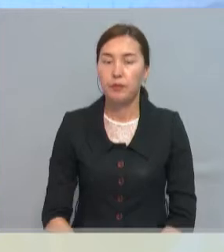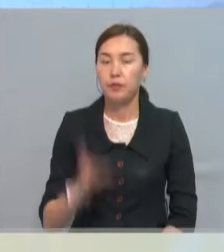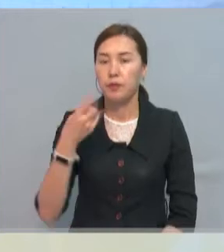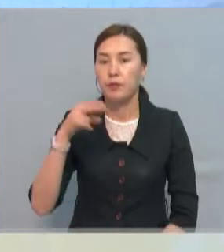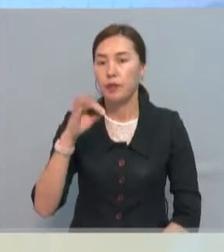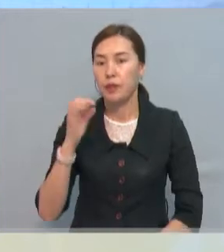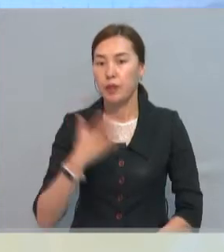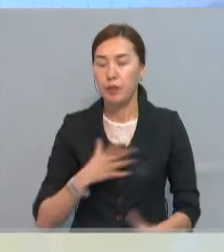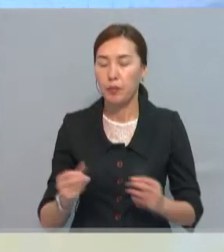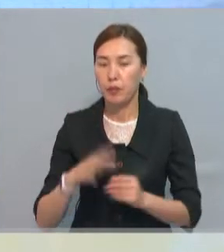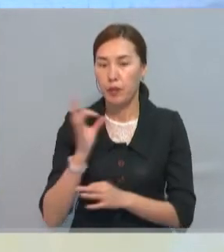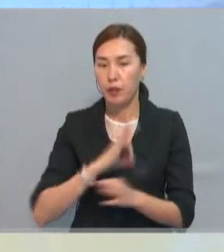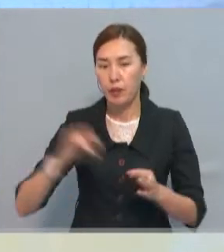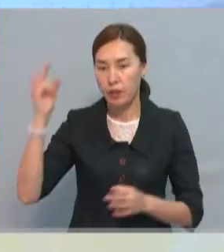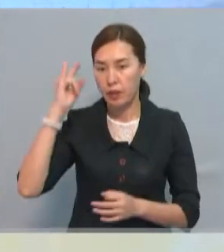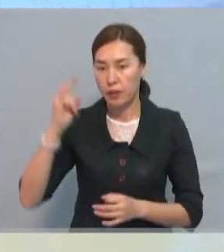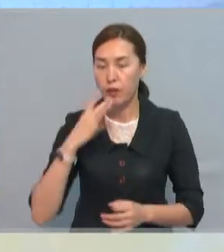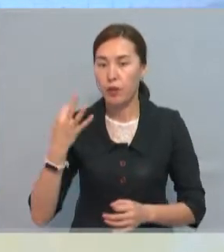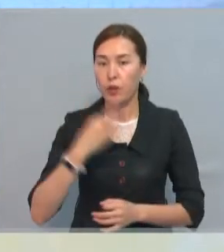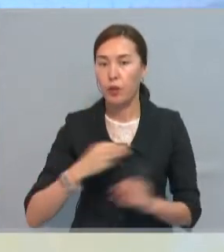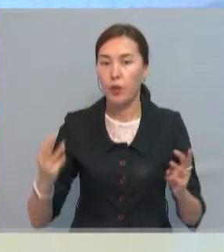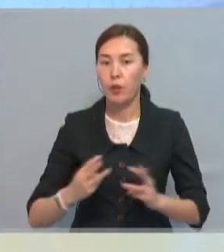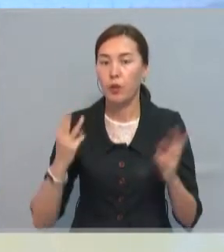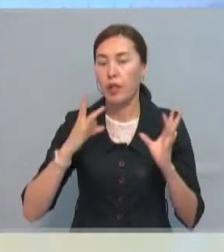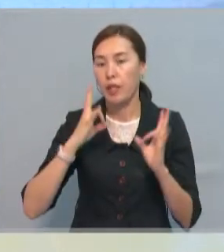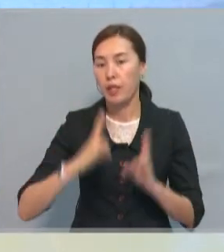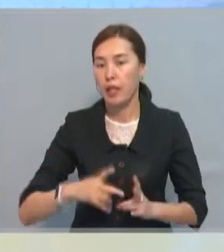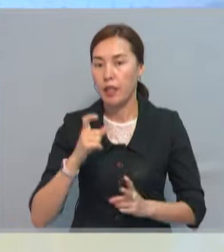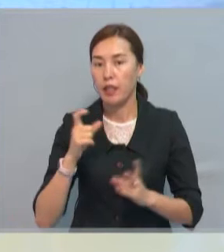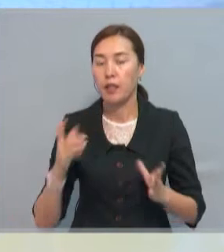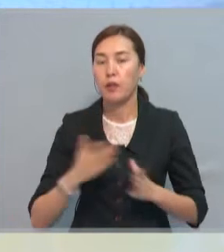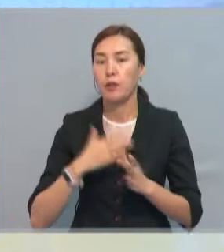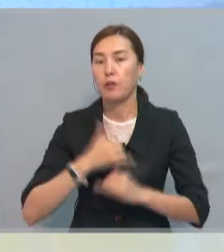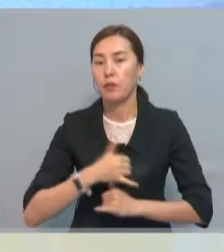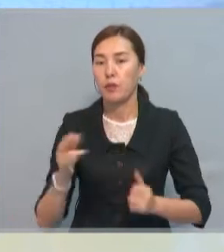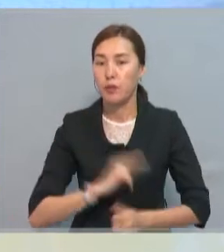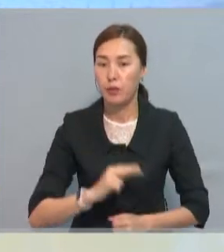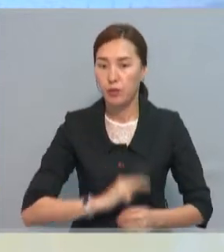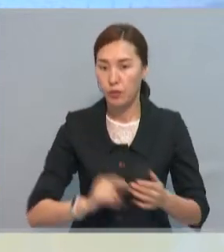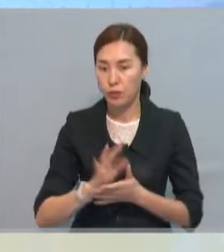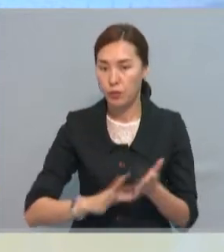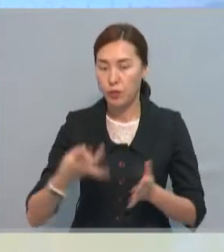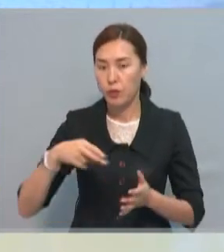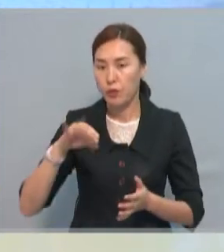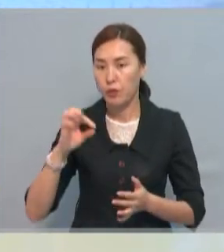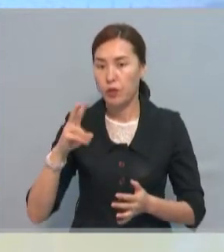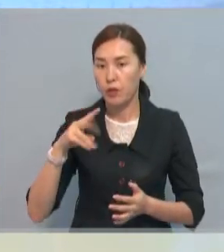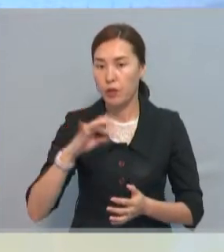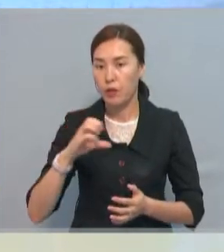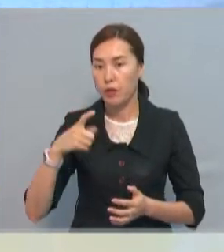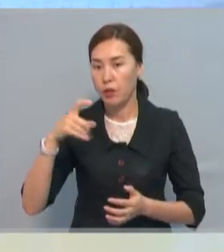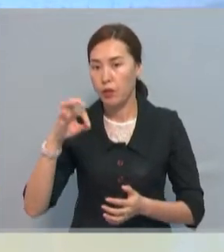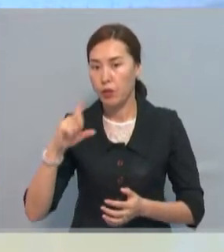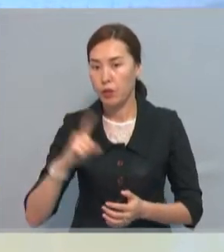Риддер біз біргеміз. Шығыс Қазақстан облысындағы тілсіз жаудан зардап шеккендерге қол ұшын беру жалғасуда. Риддер қаласы Лесхоз